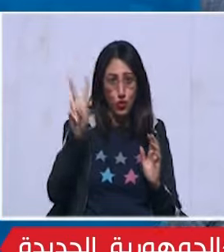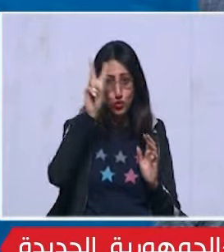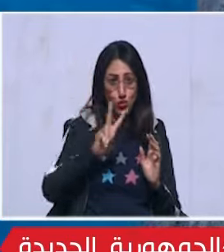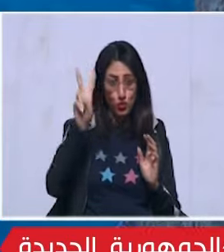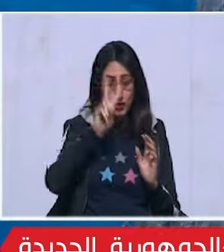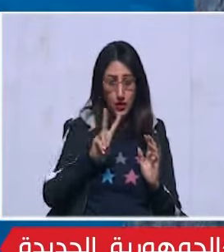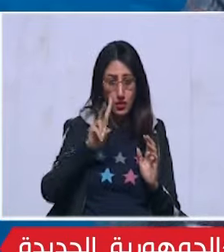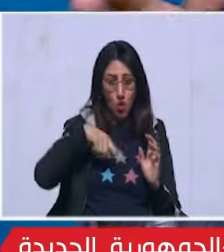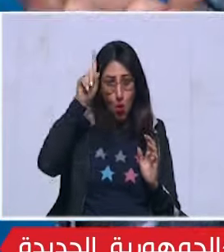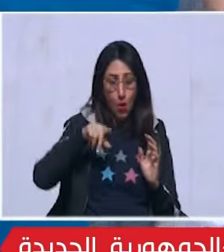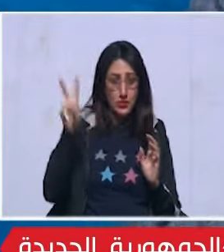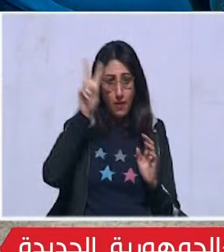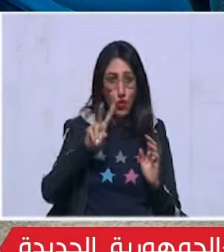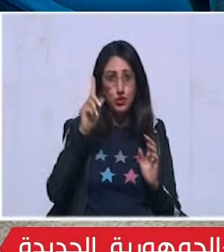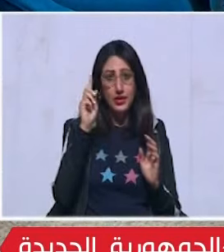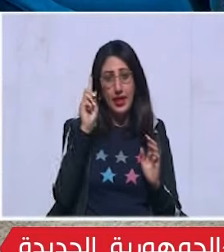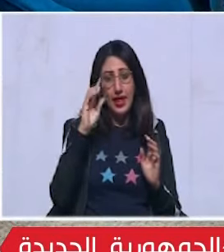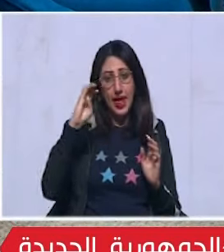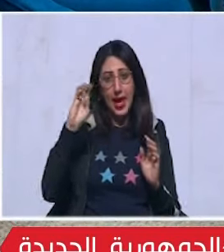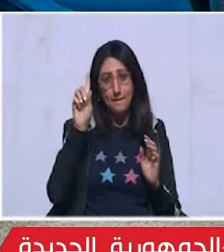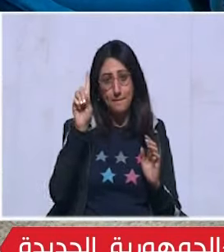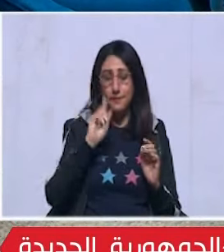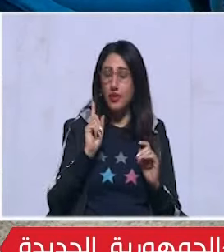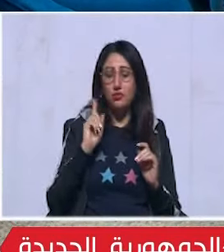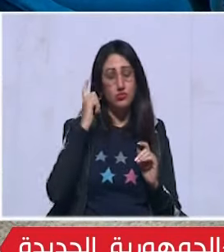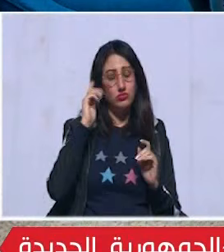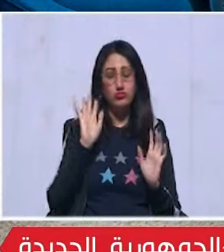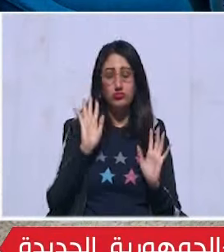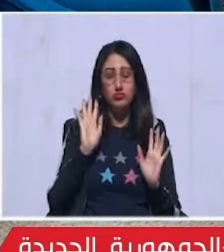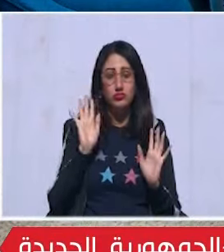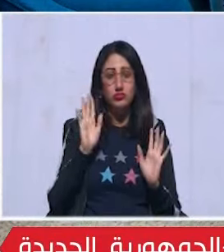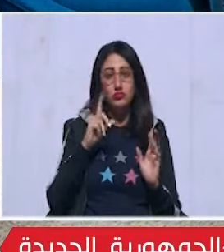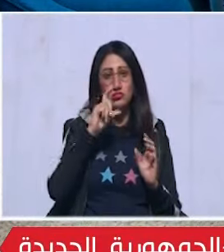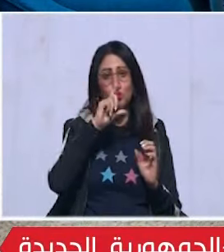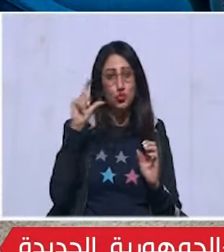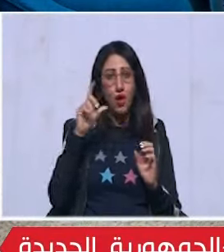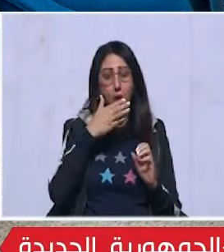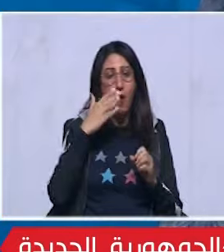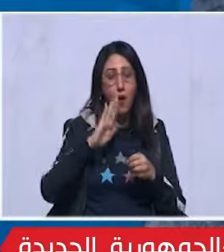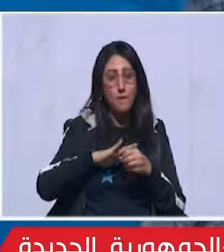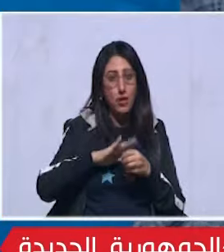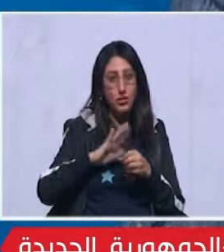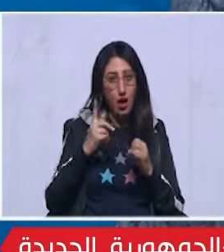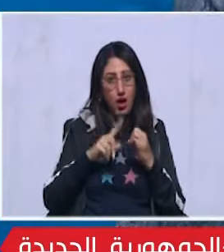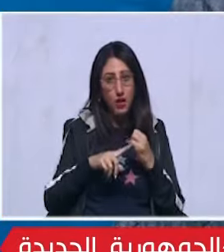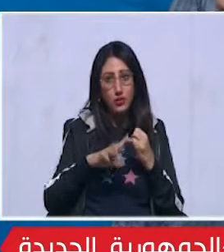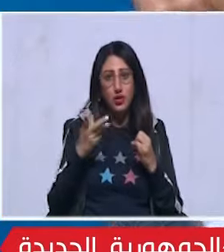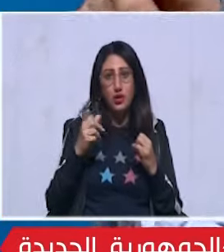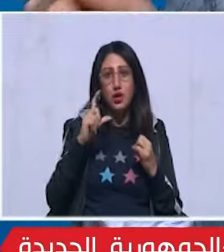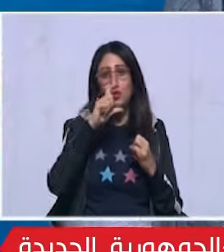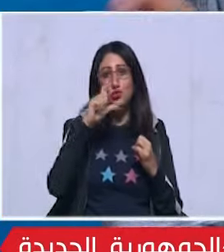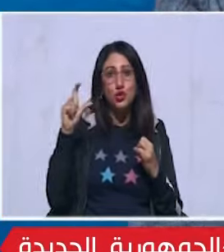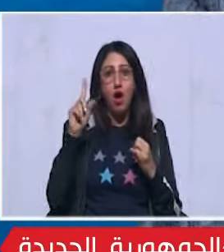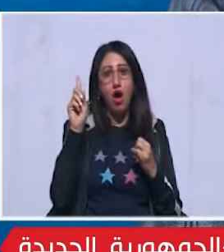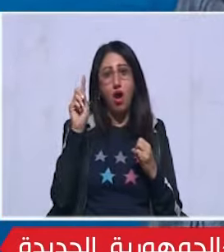جزما ده احد الاراء برض في راي ثاني في اراء كثيره انها في شهر رمضان وفي اراء انها في شهر ربيع